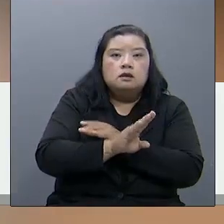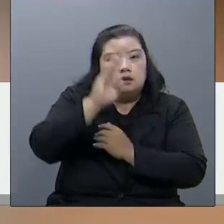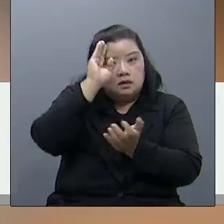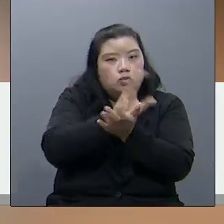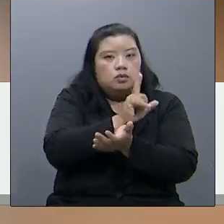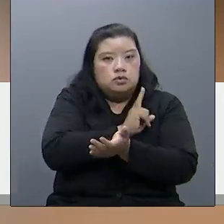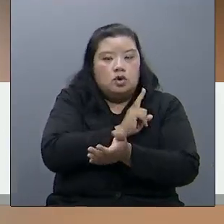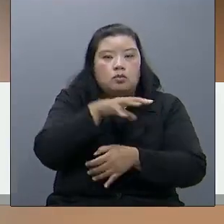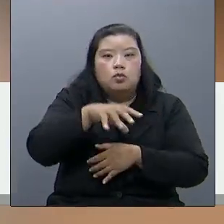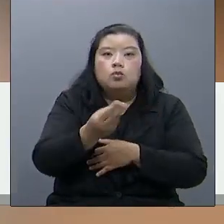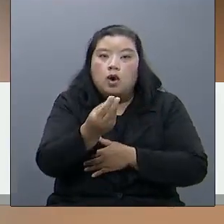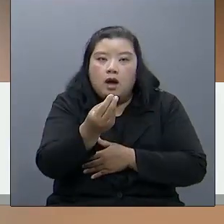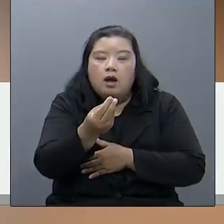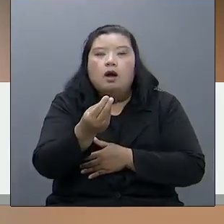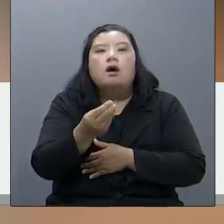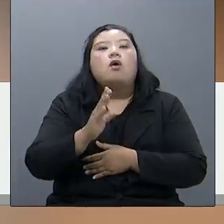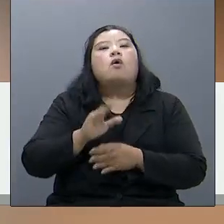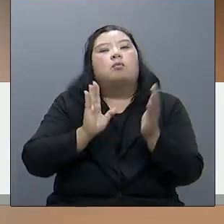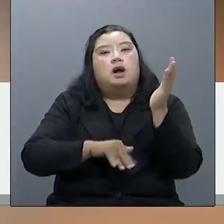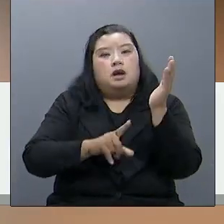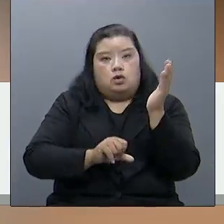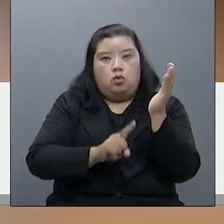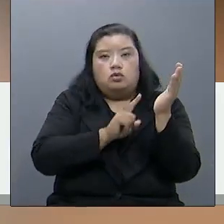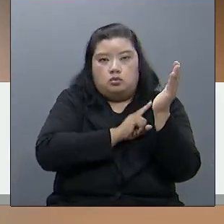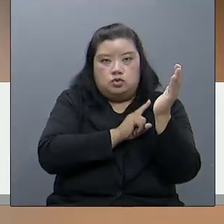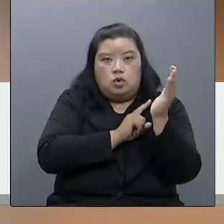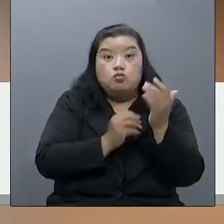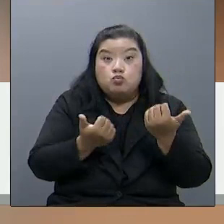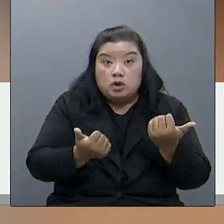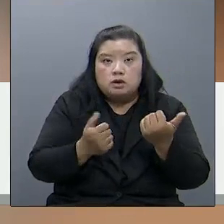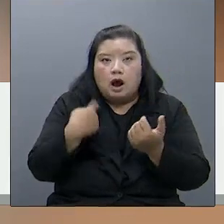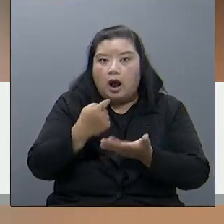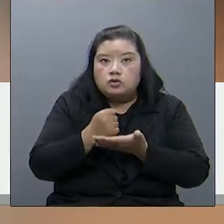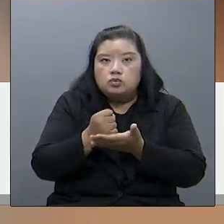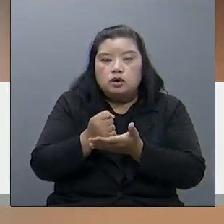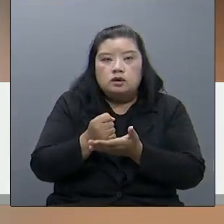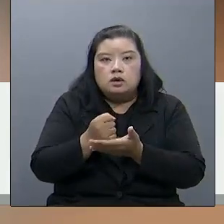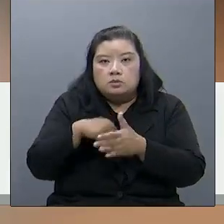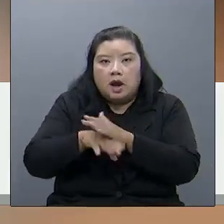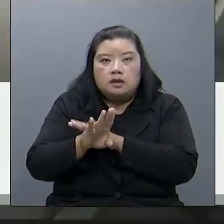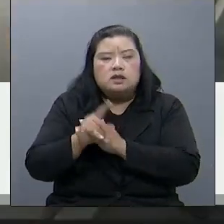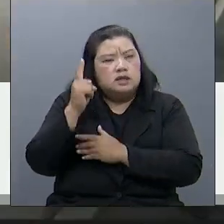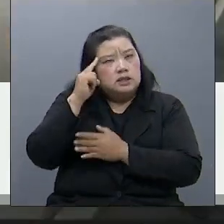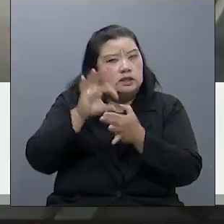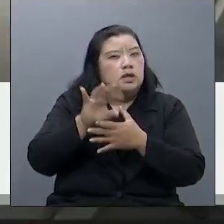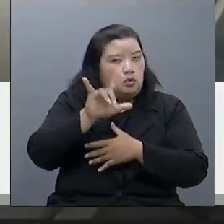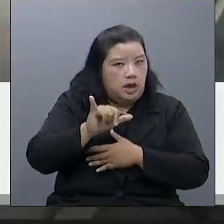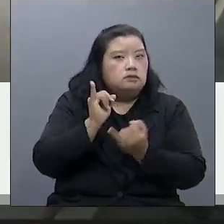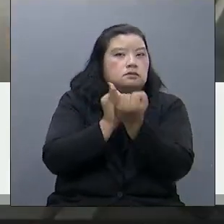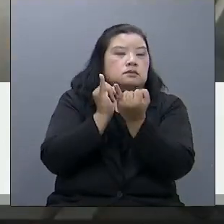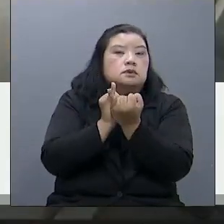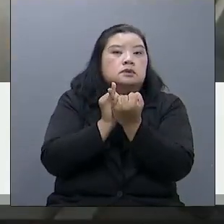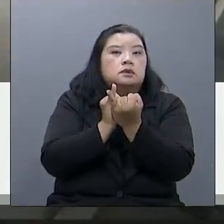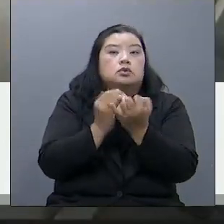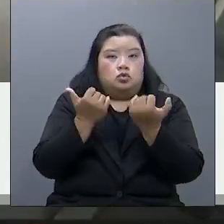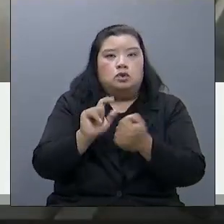ภูธรนครศรีธรรมราชดำเนินการเบื้องต้นคนที่ช่วยเหลือภาหลบหนีคาดว่าจะเป็นญาติของนายชวลิตคดีนี้จะ